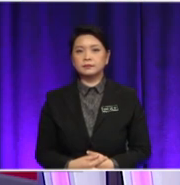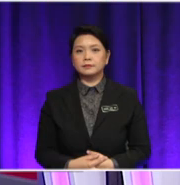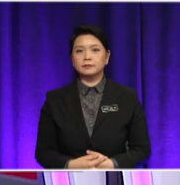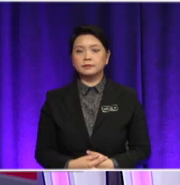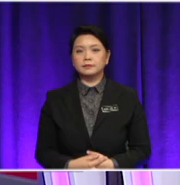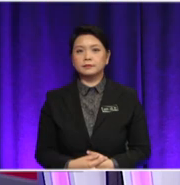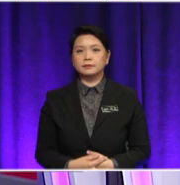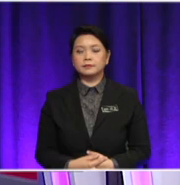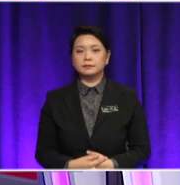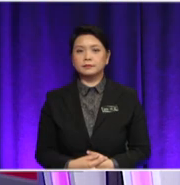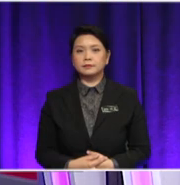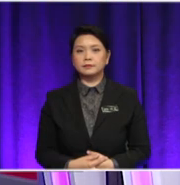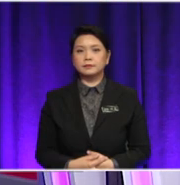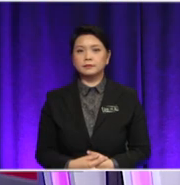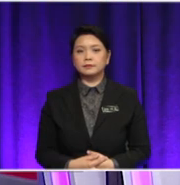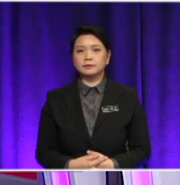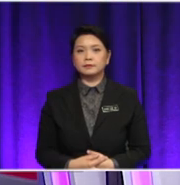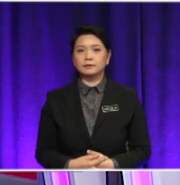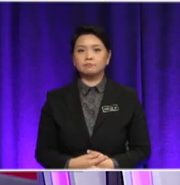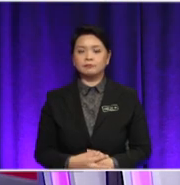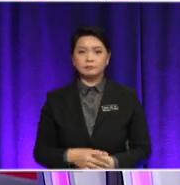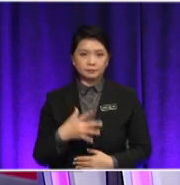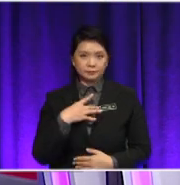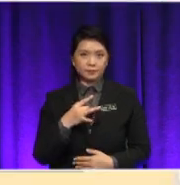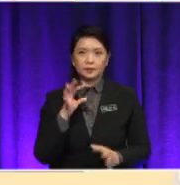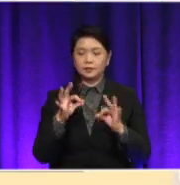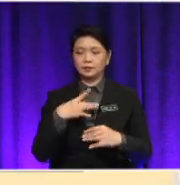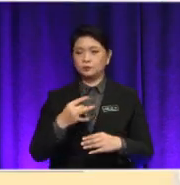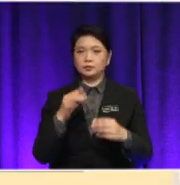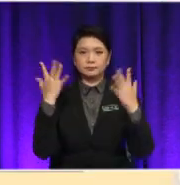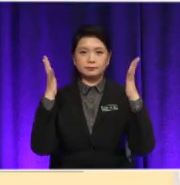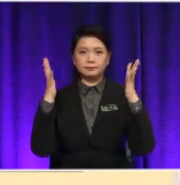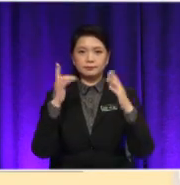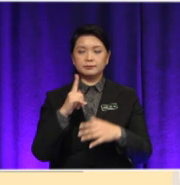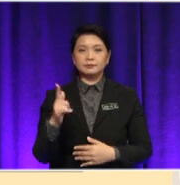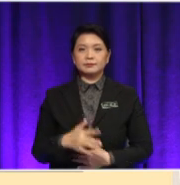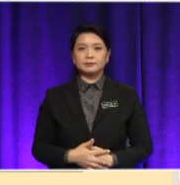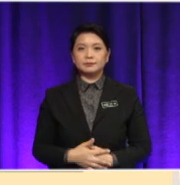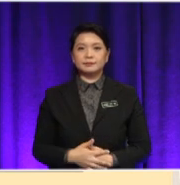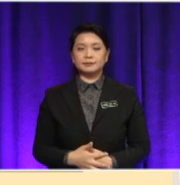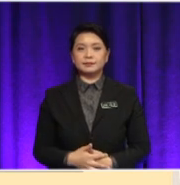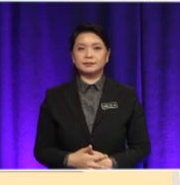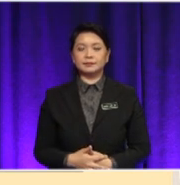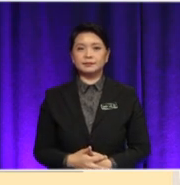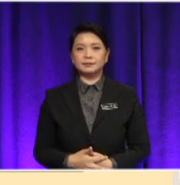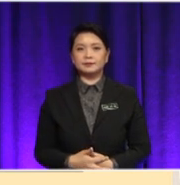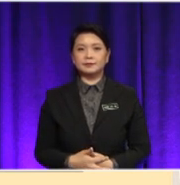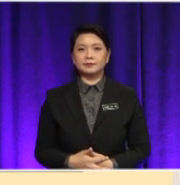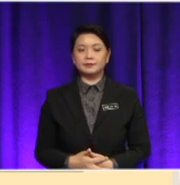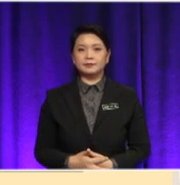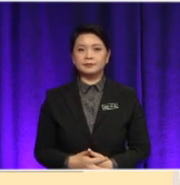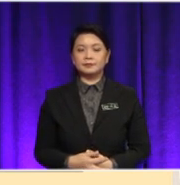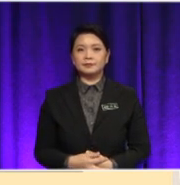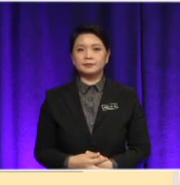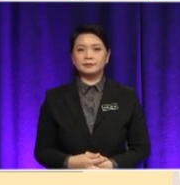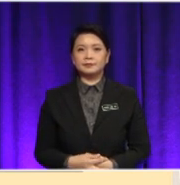1. Suka ke tak suka? Kalau suka, tepuklah tangan sikit. Macam mana kita nak cari juara bintang macam ni? Macam mana cari juara?